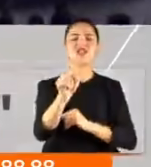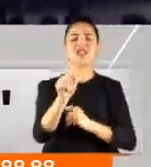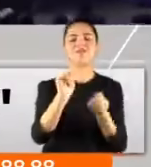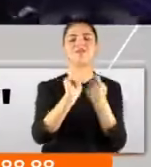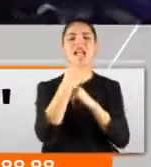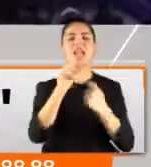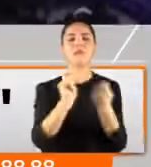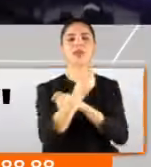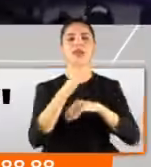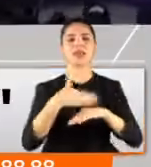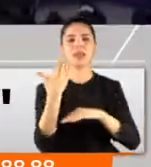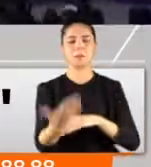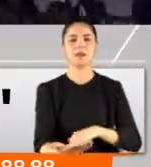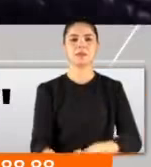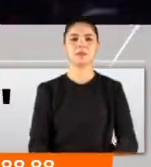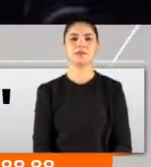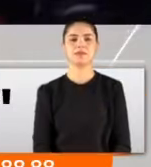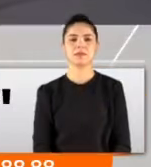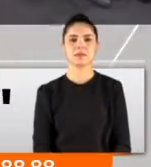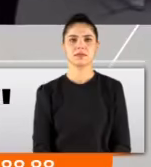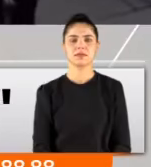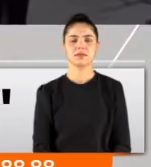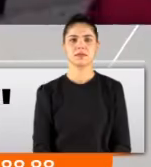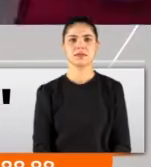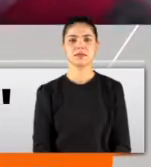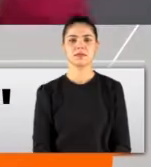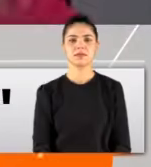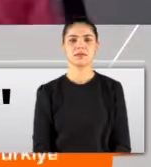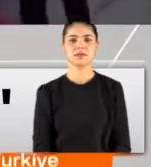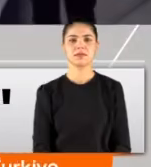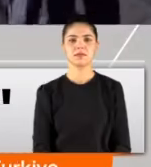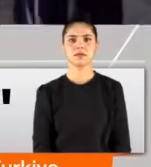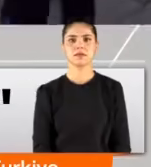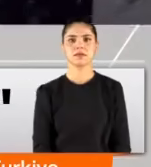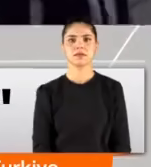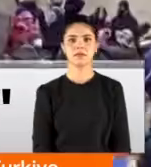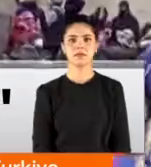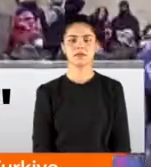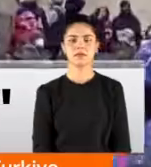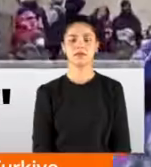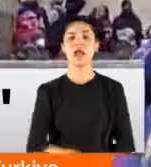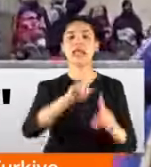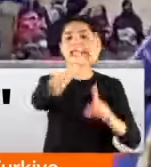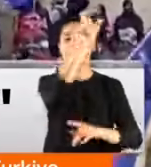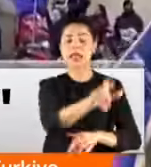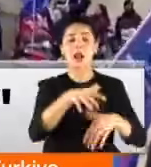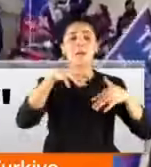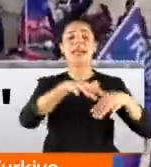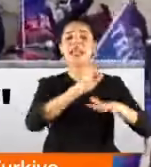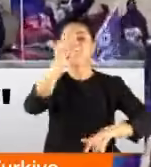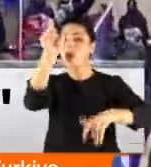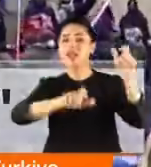who engaged in the acts of violence and destruction, you do not represent our country. Trump, isyancılara